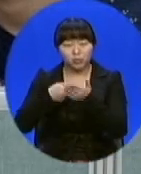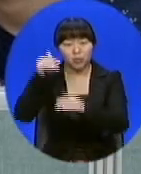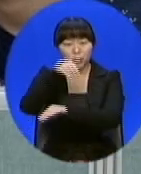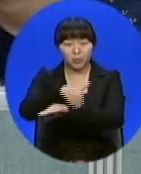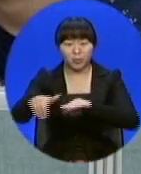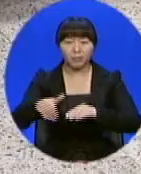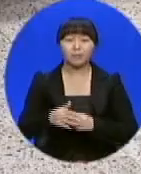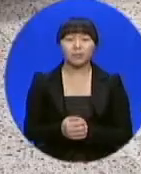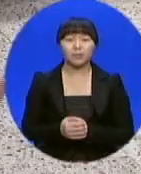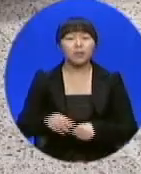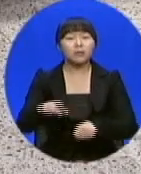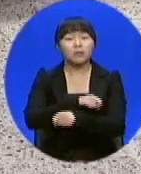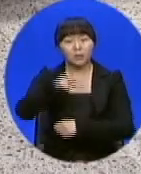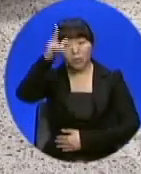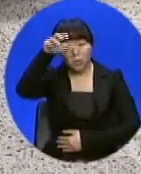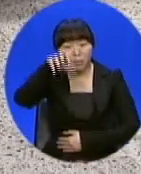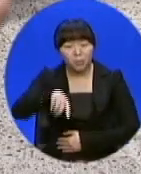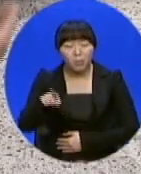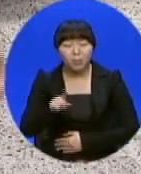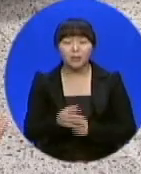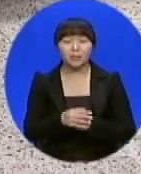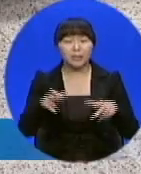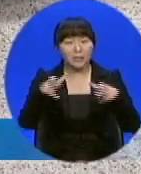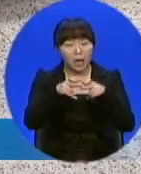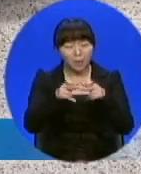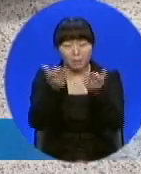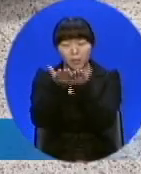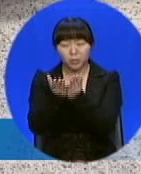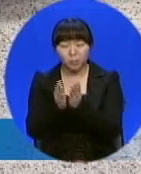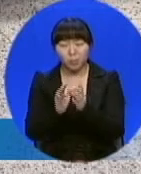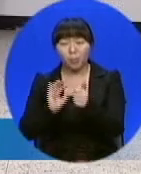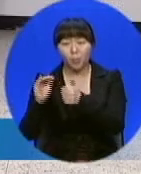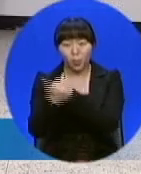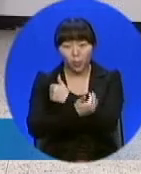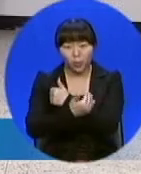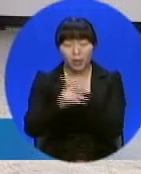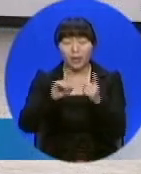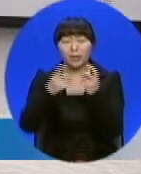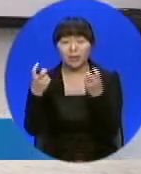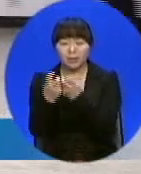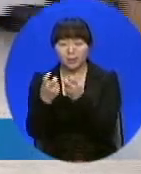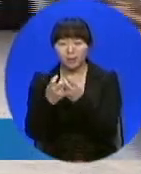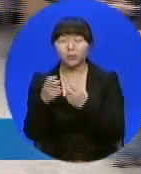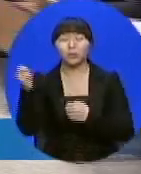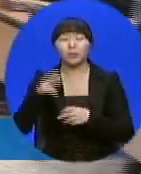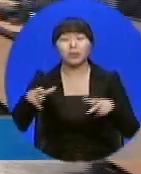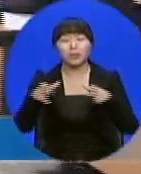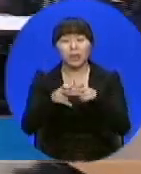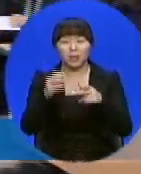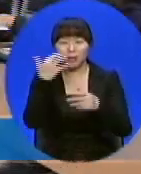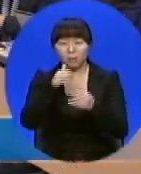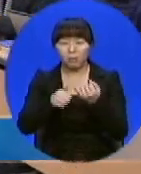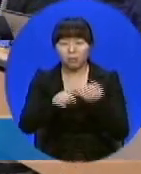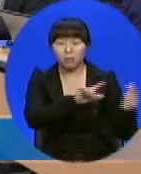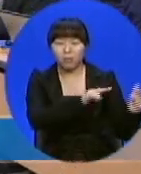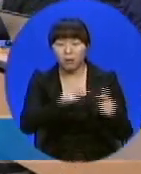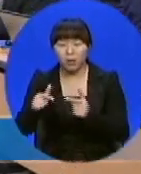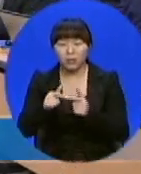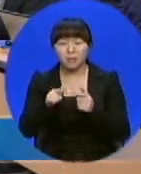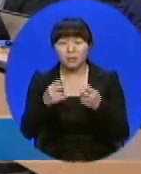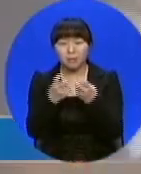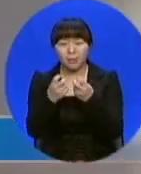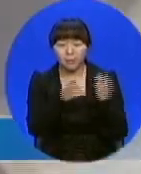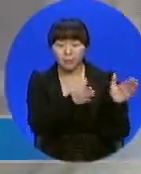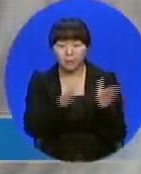밝혔습니다. 특히 경찰은 장애인 등에 대한 맞춤형 보호 대책과 경찰서별 장애인 성폭력 대책 협의회를 마련하는